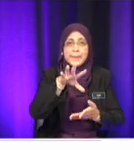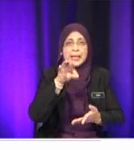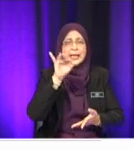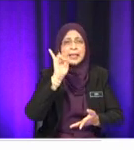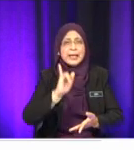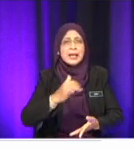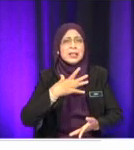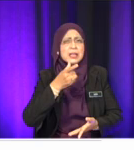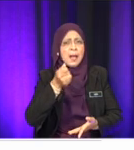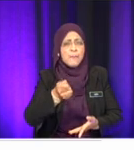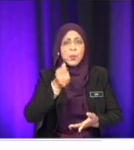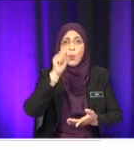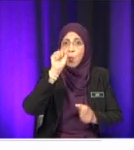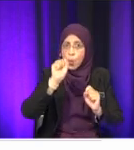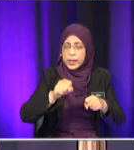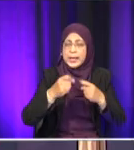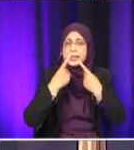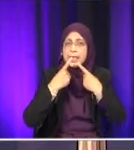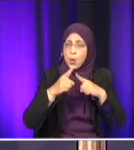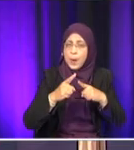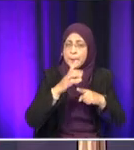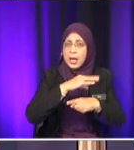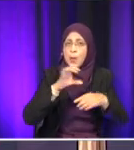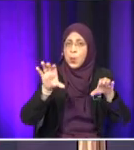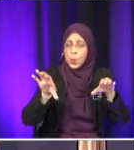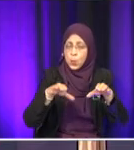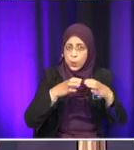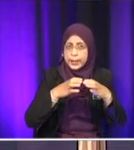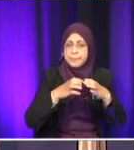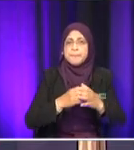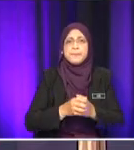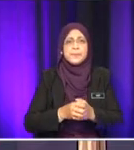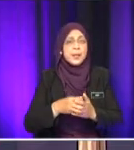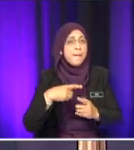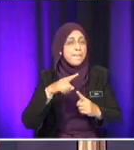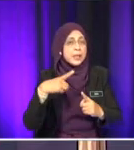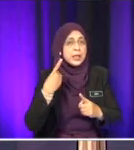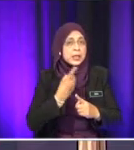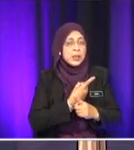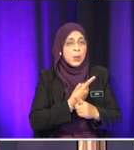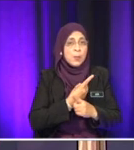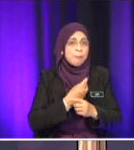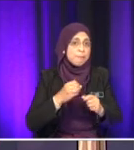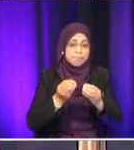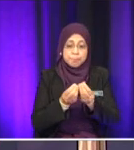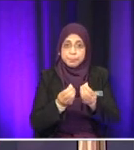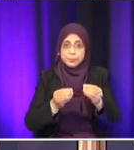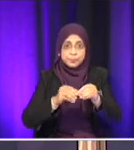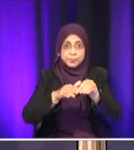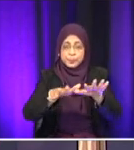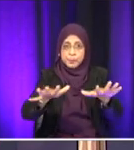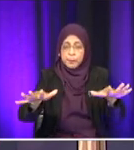pecahan-pecahannya Oke kadang-kadang kekuatan kita adalah minumannya kita membuat yang paling